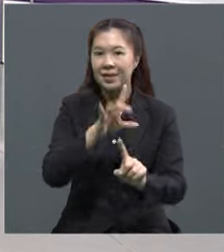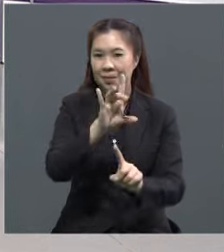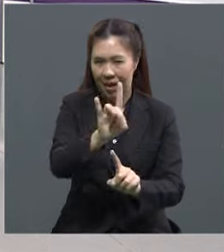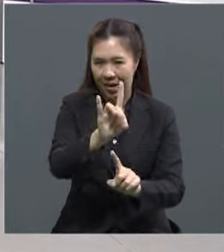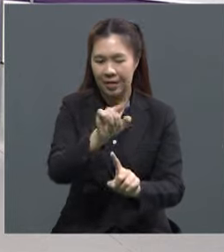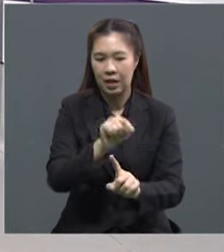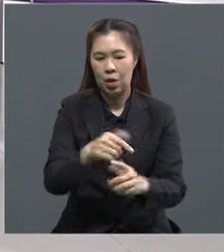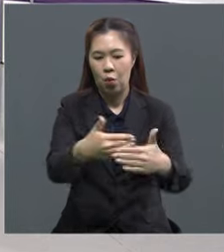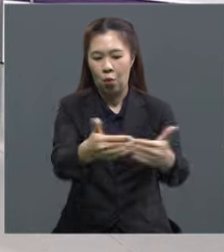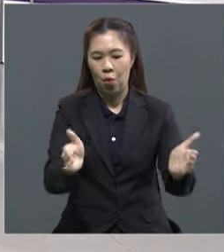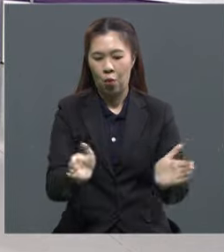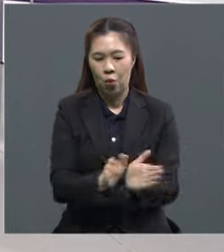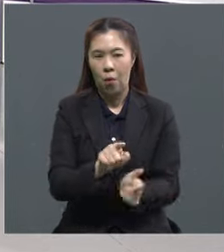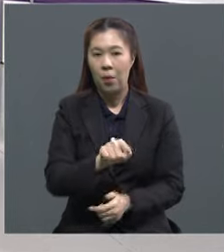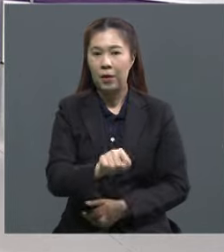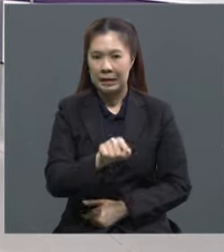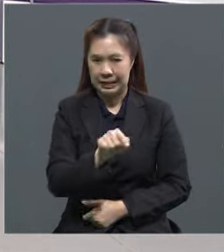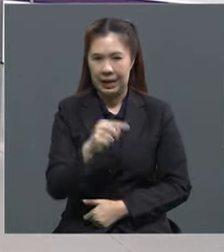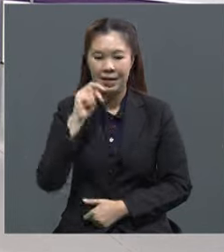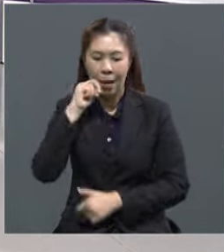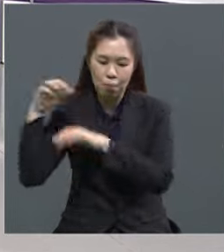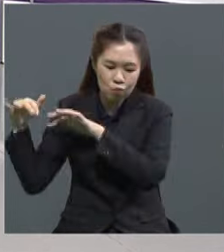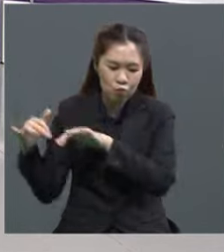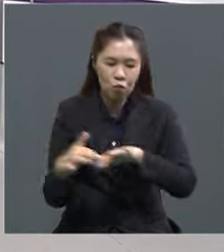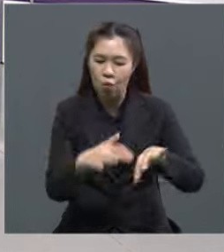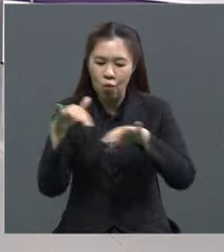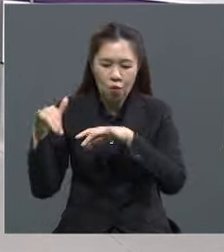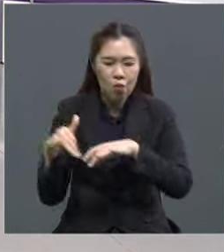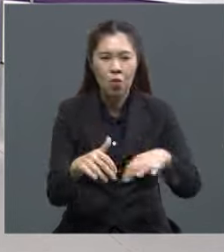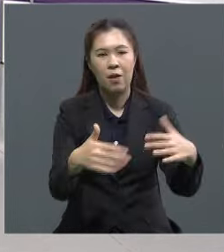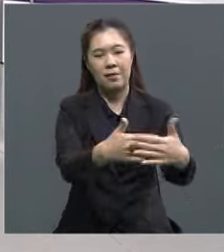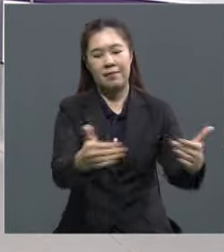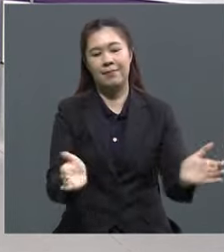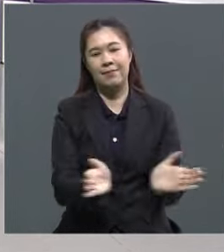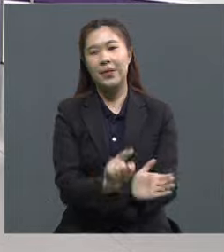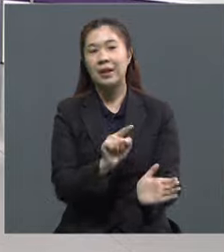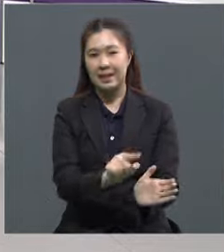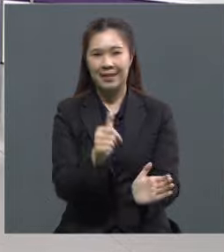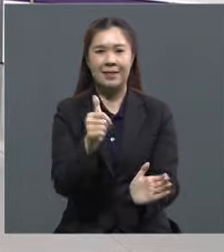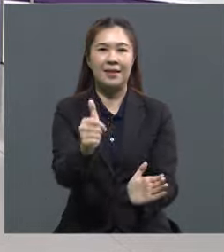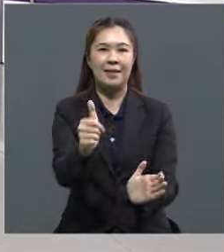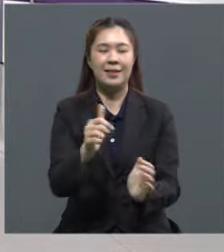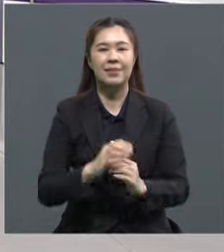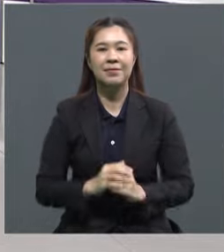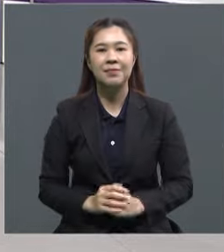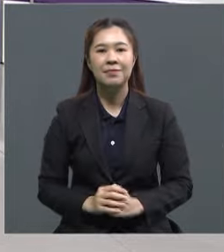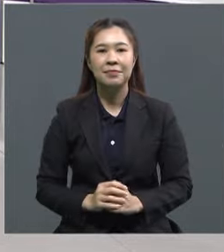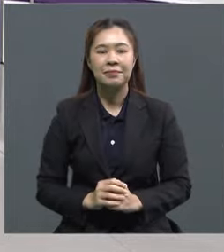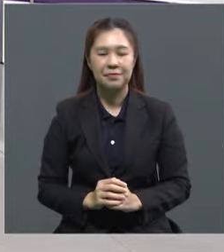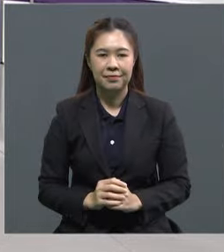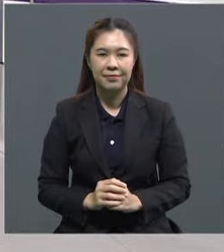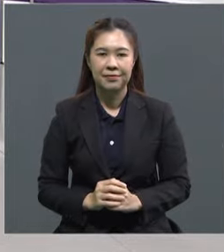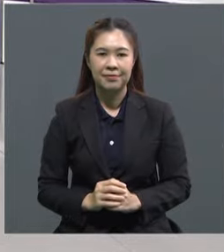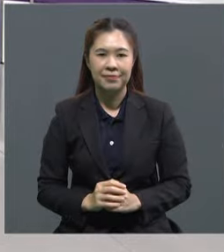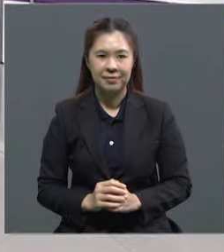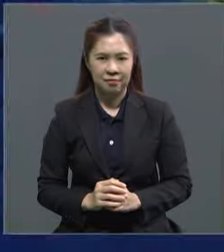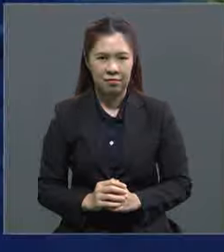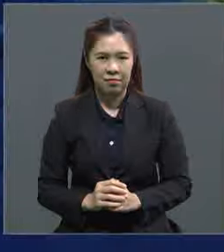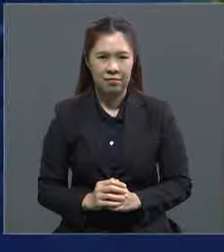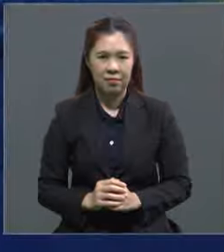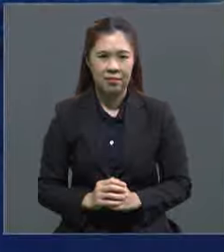ทุ่งบังกรเนี่ยก็สามารถมาเป็นพื้นที่หน่วงน้ำมาเป็นที่รับน้ำได้ในระดับนึงเลยนะครับที่เหลือเนี่ยก็จะ